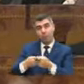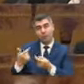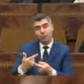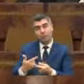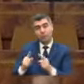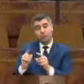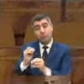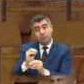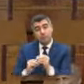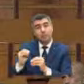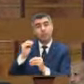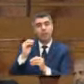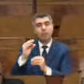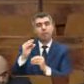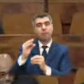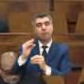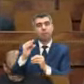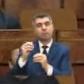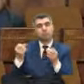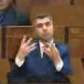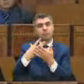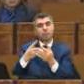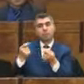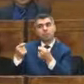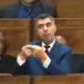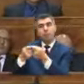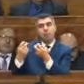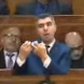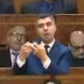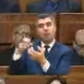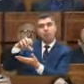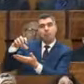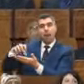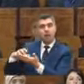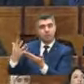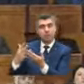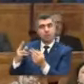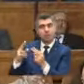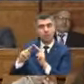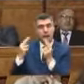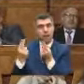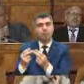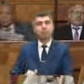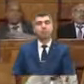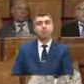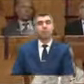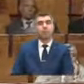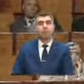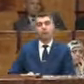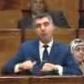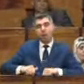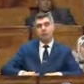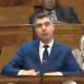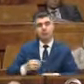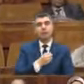مرتفعة جدا مقارنة مع العديد من الدول. والبروفيسور الوردي وزير الصحة السابق صدر هذاك القرار